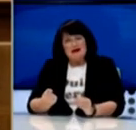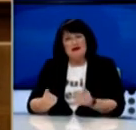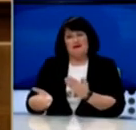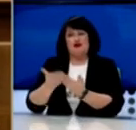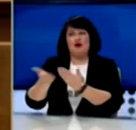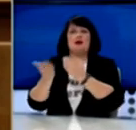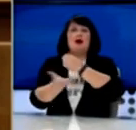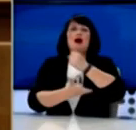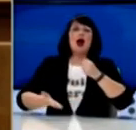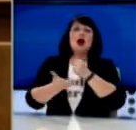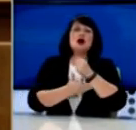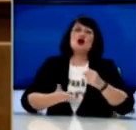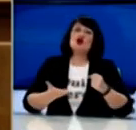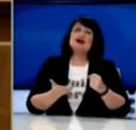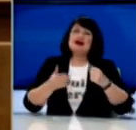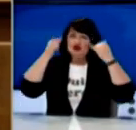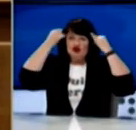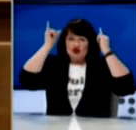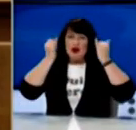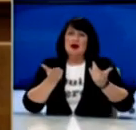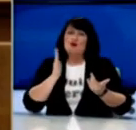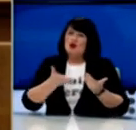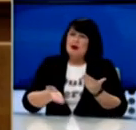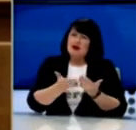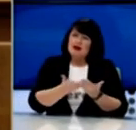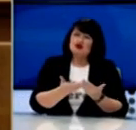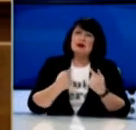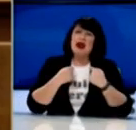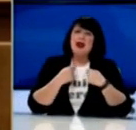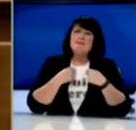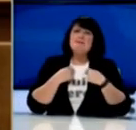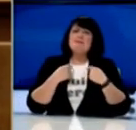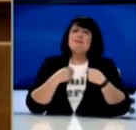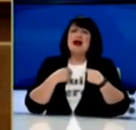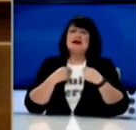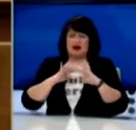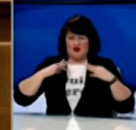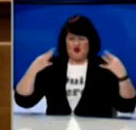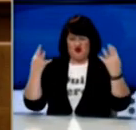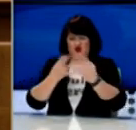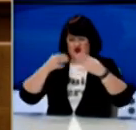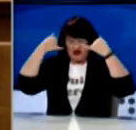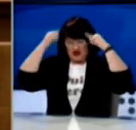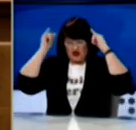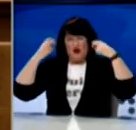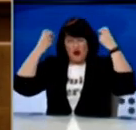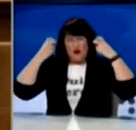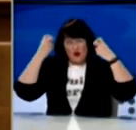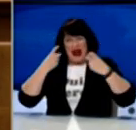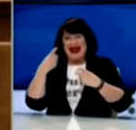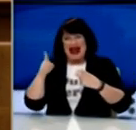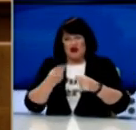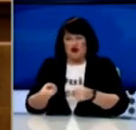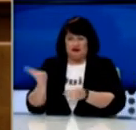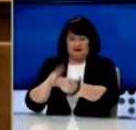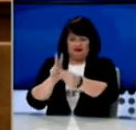οι αγρότες αλλά και το ζωικό κεφάλαιο. Διότι όταν εμένα μου πλημμύρισε το Μαντρί και χάθηκαν 100 ζώα,